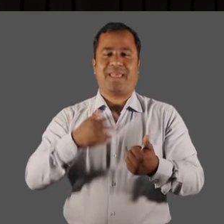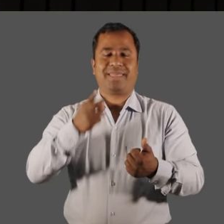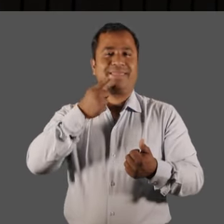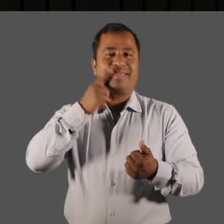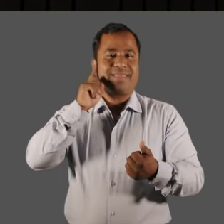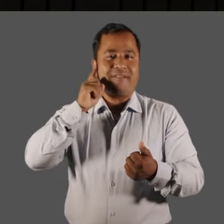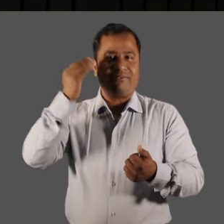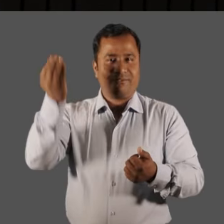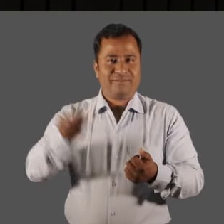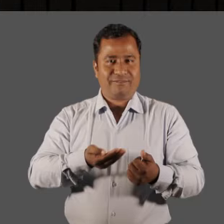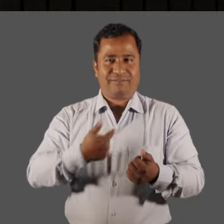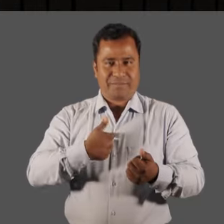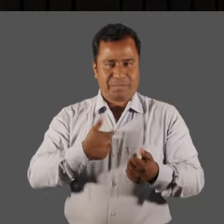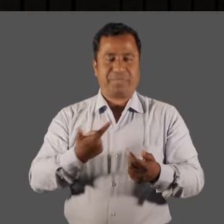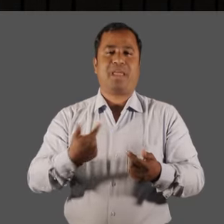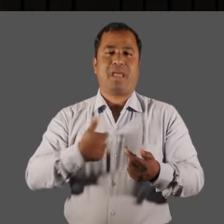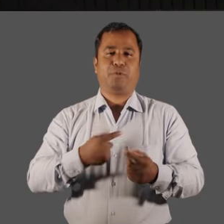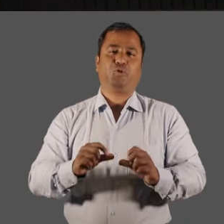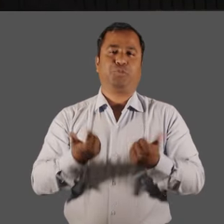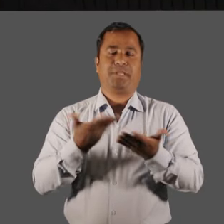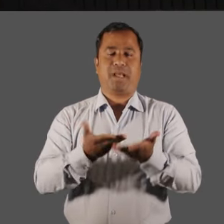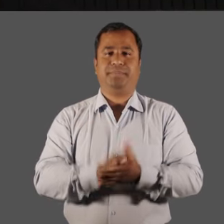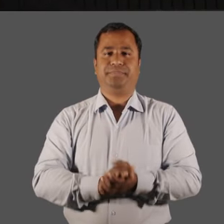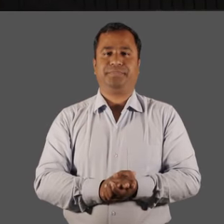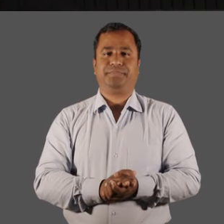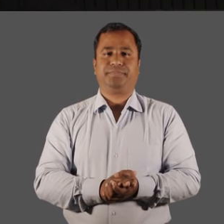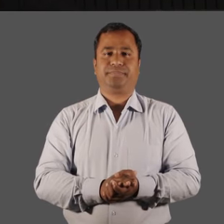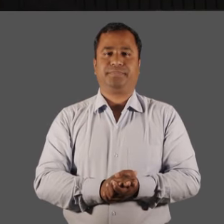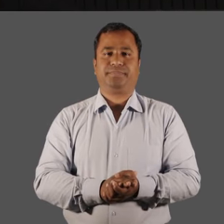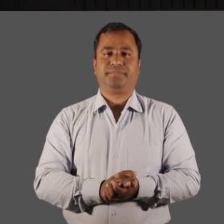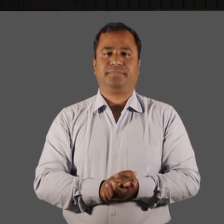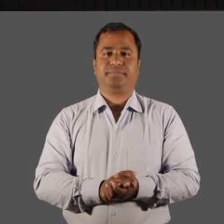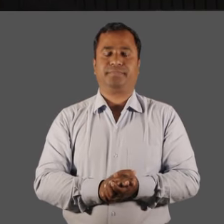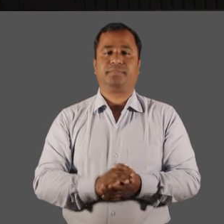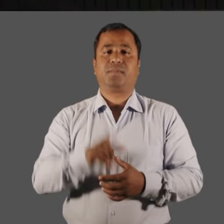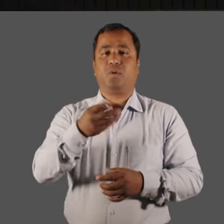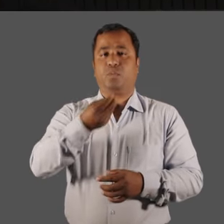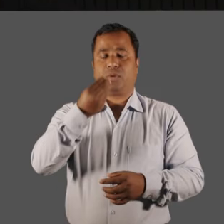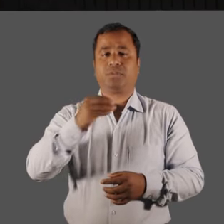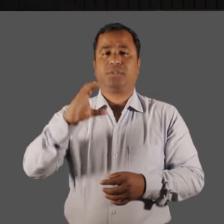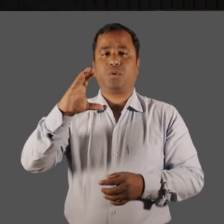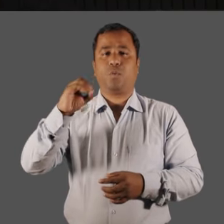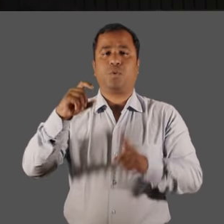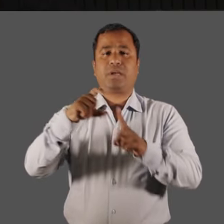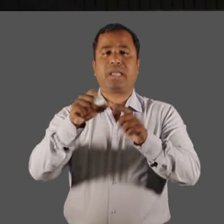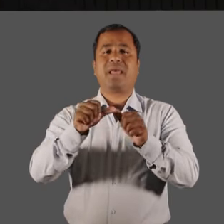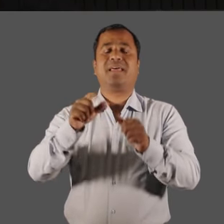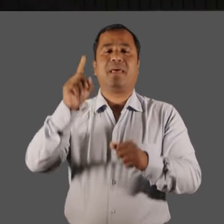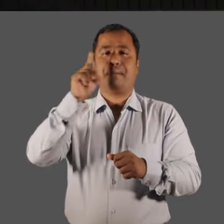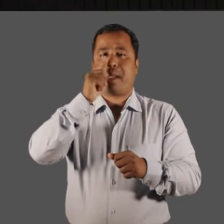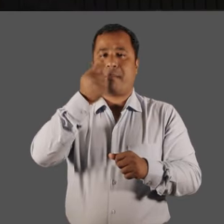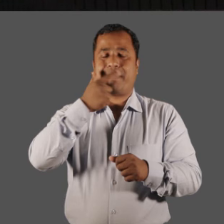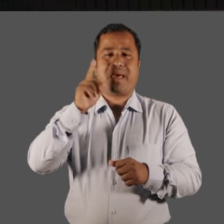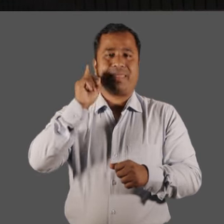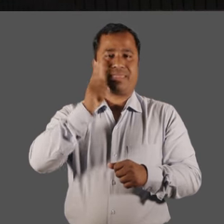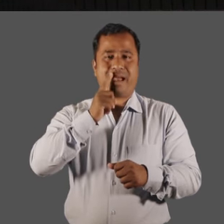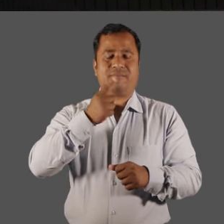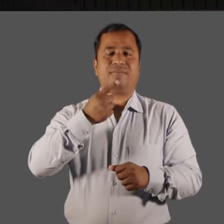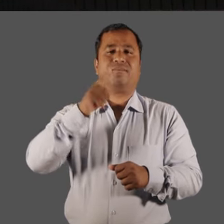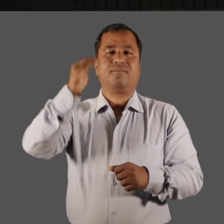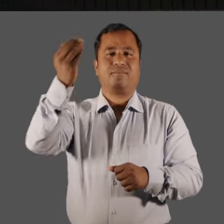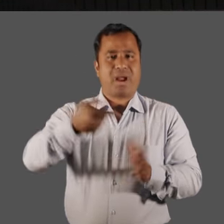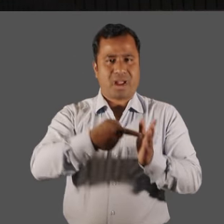করার। এগুলো হয় আমাদের সাথে। আ- আপনি আপনি বলছিলেন যে আরো অনেক কোডার সাথে আপনার যোগাযোগ আছে এবং আপনাদের এটা